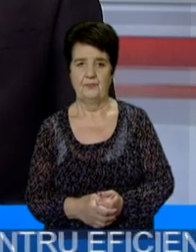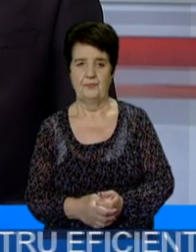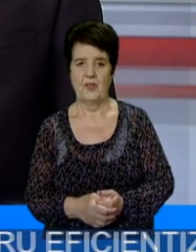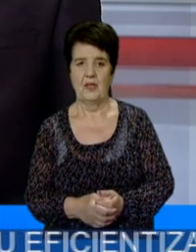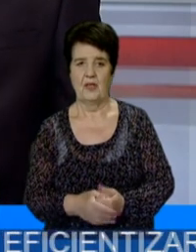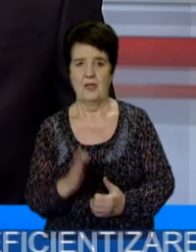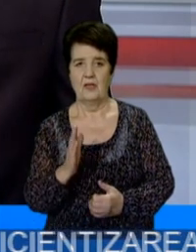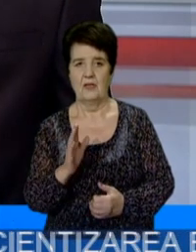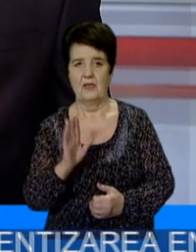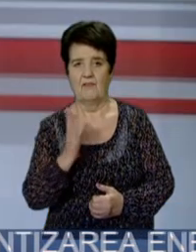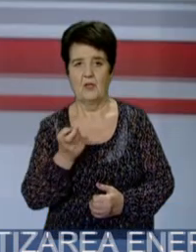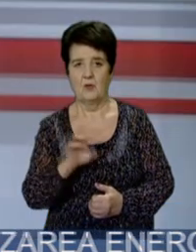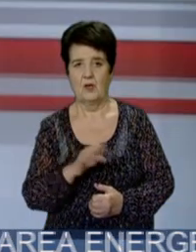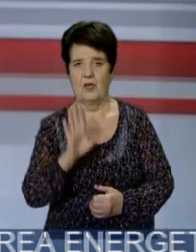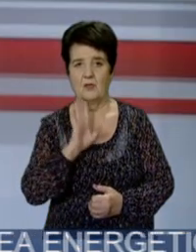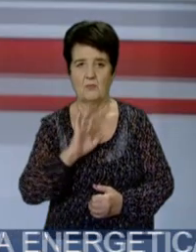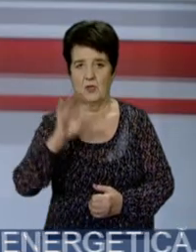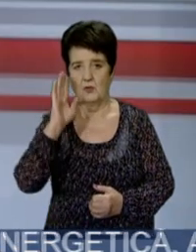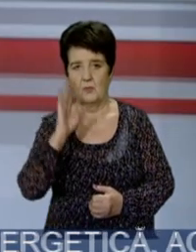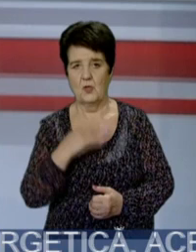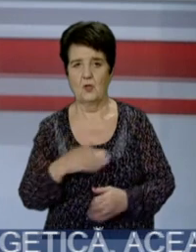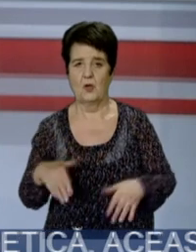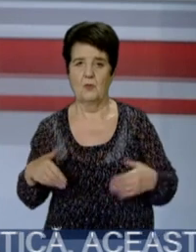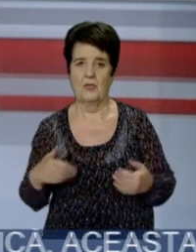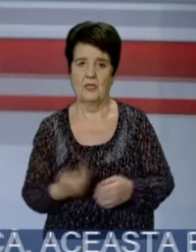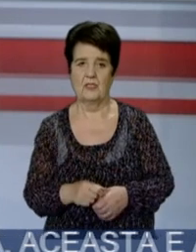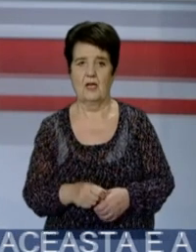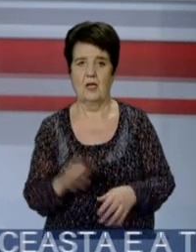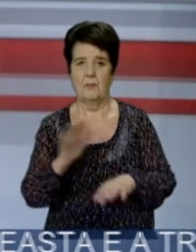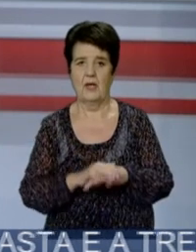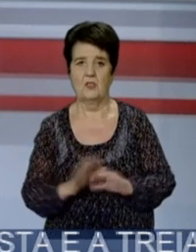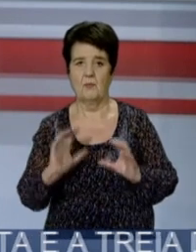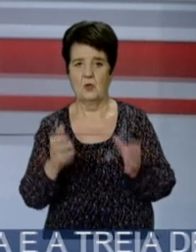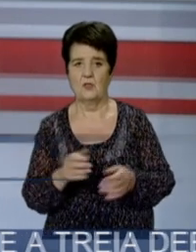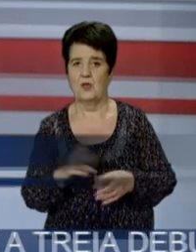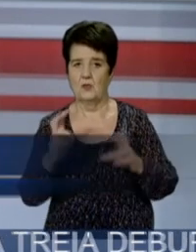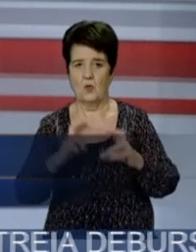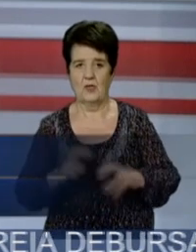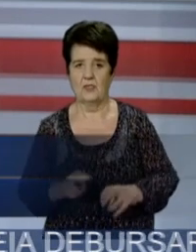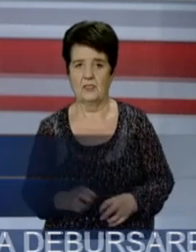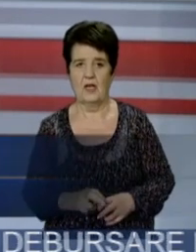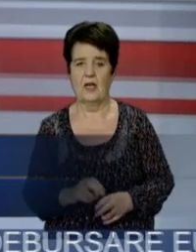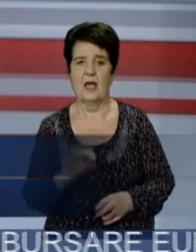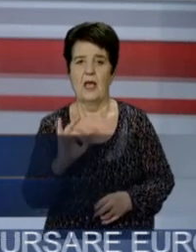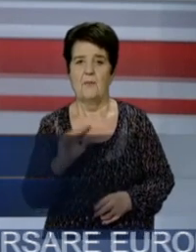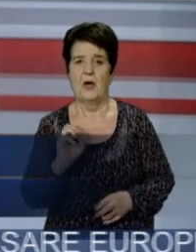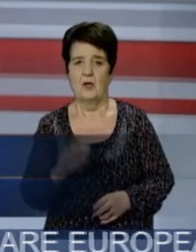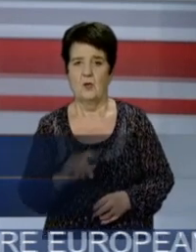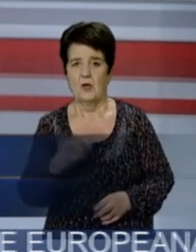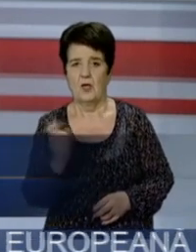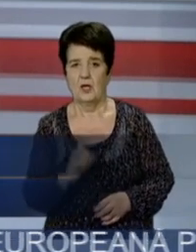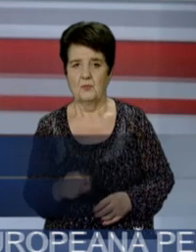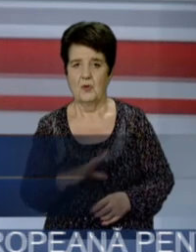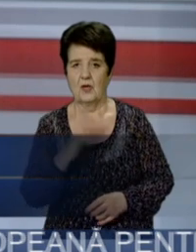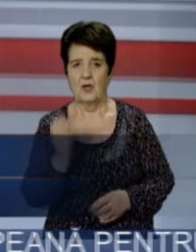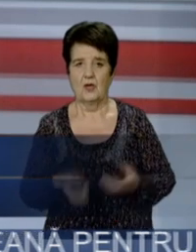Victoria doamnelor domnilor bună seara raportul băncii Mondiale Nu analizează impactul războiului totuși radiografierea